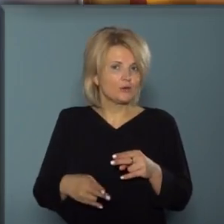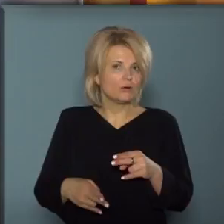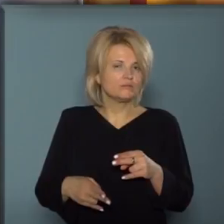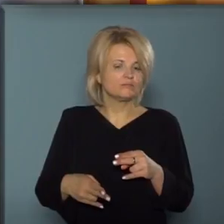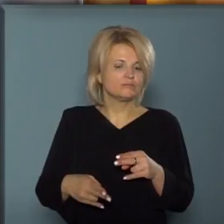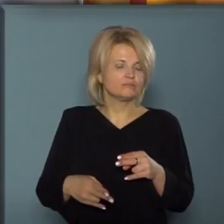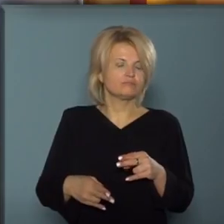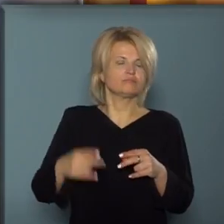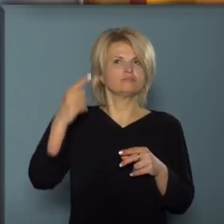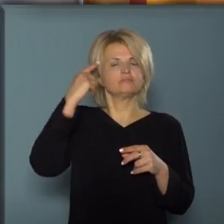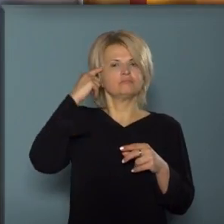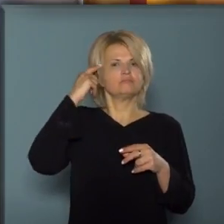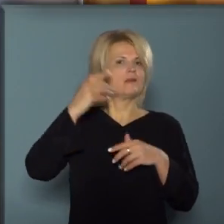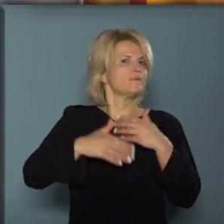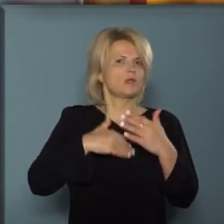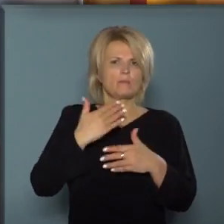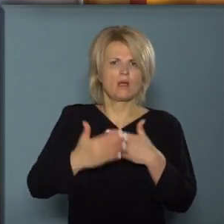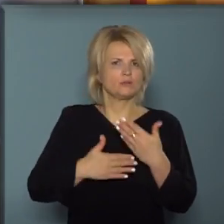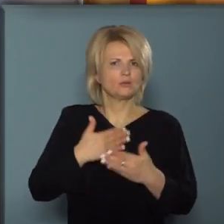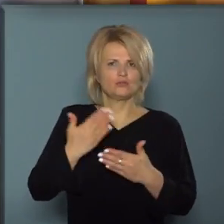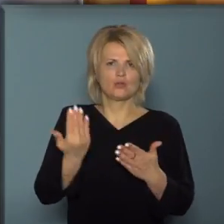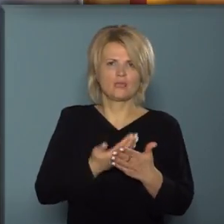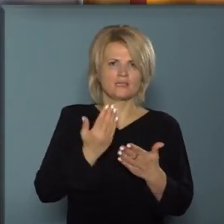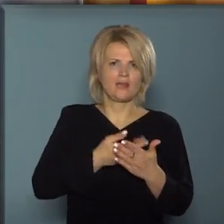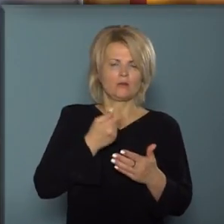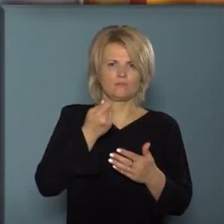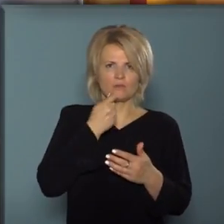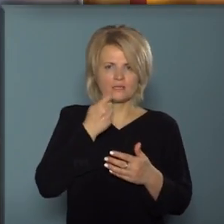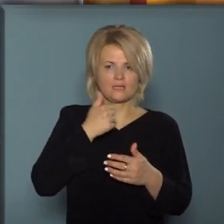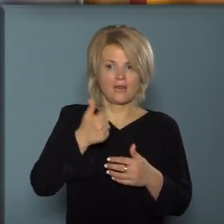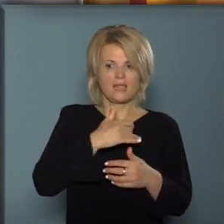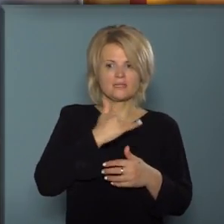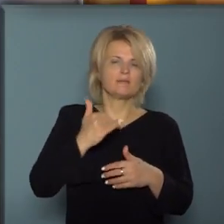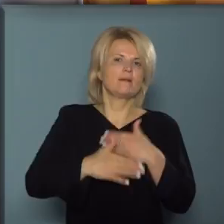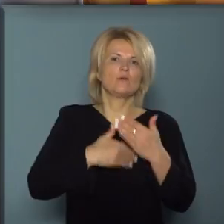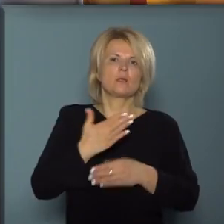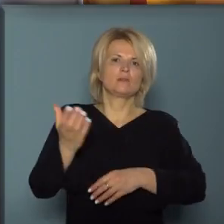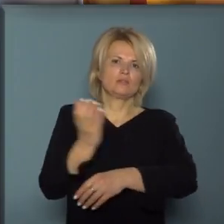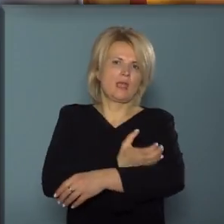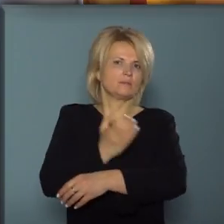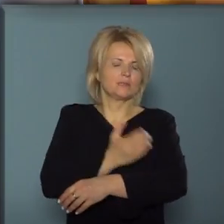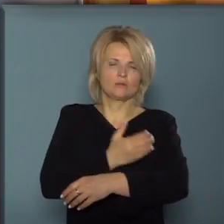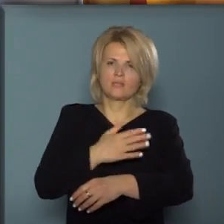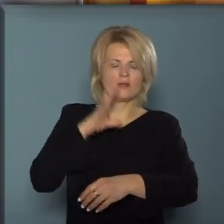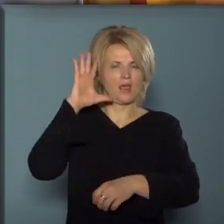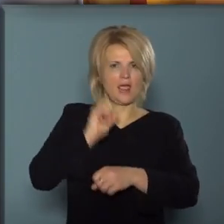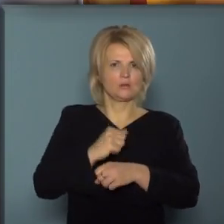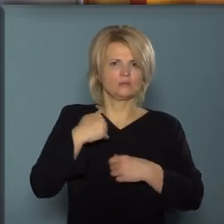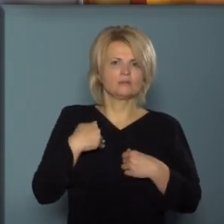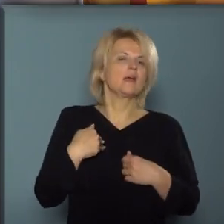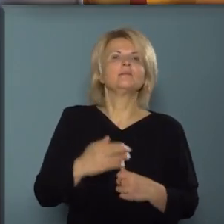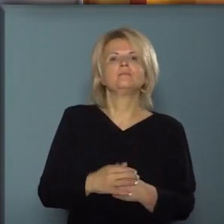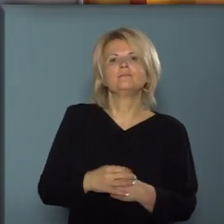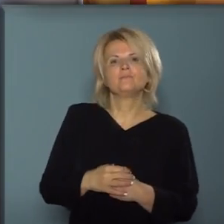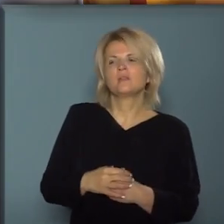hogy azon kaptam magam, hogy folyamatosan használok egy éve kábítószert. És nem biztos,